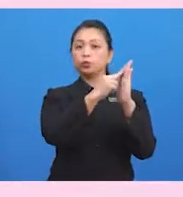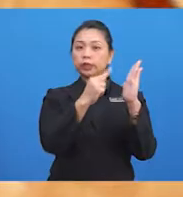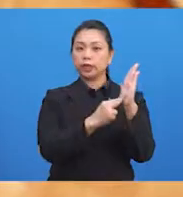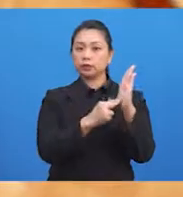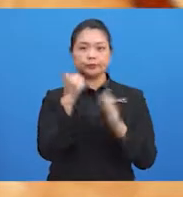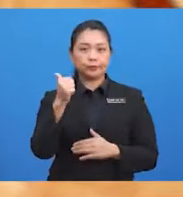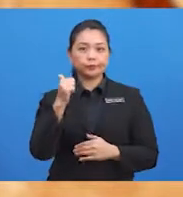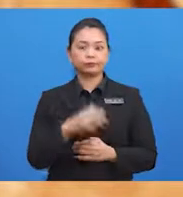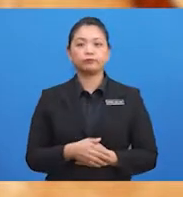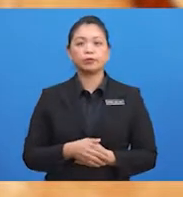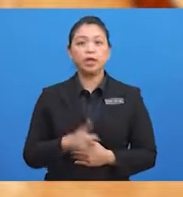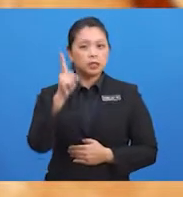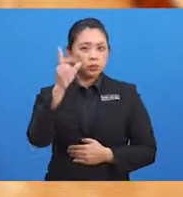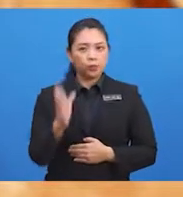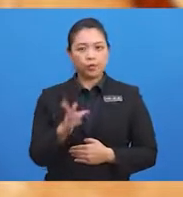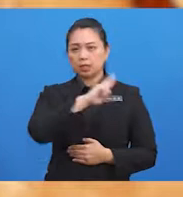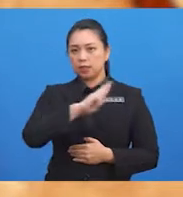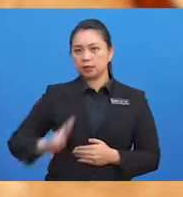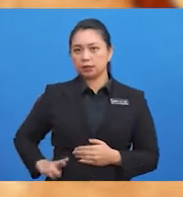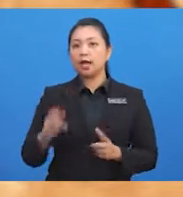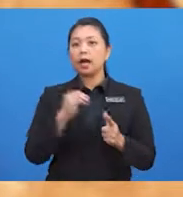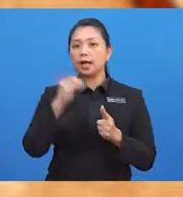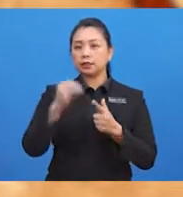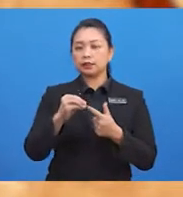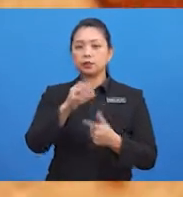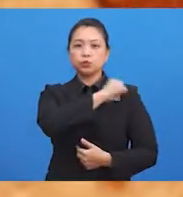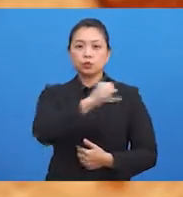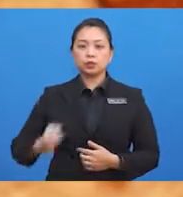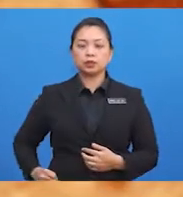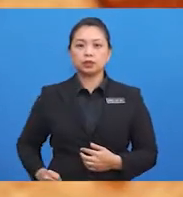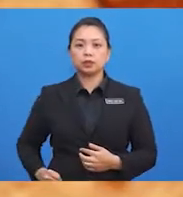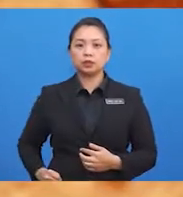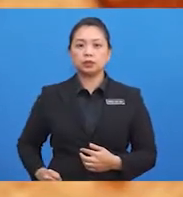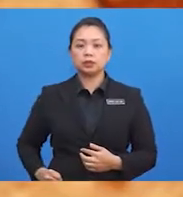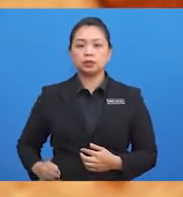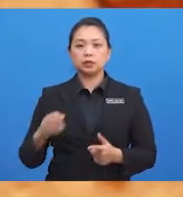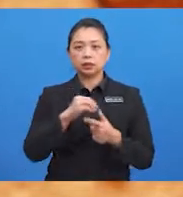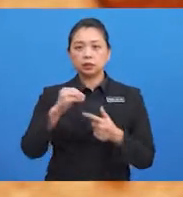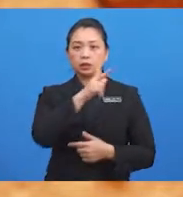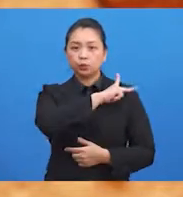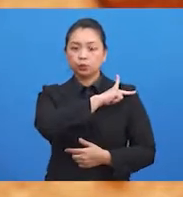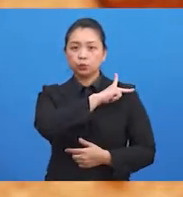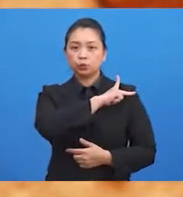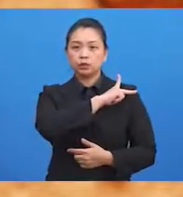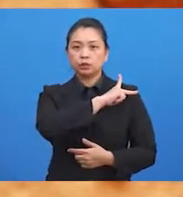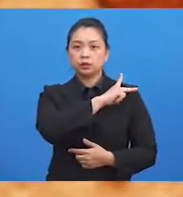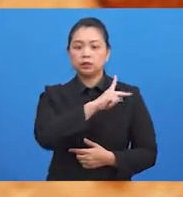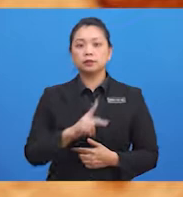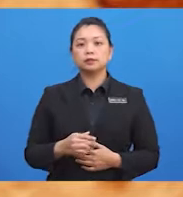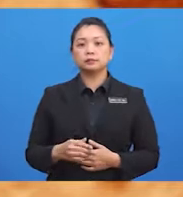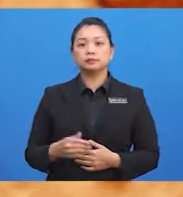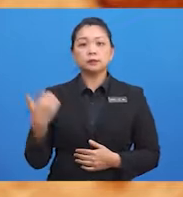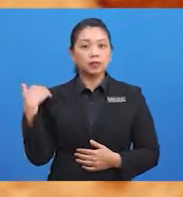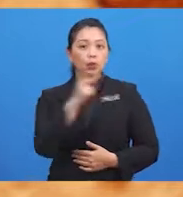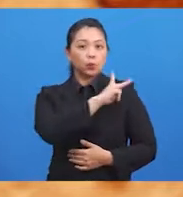namun seorang raja atau Sultan adalah ketua kerajaan dan ketua pemerintah yang mempunyai kuase yang tinggi